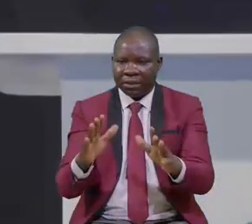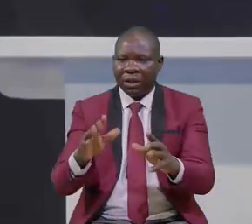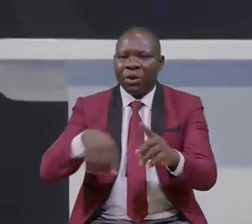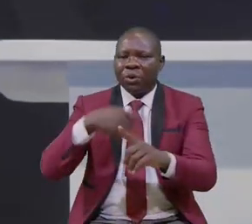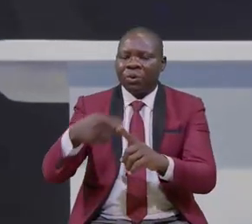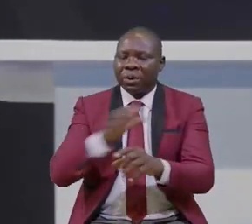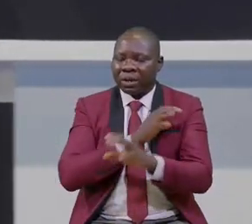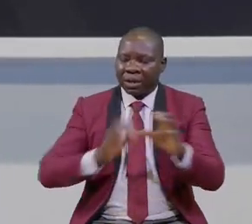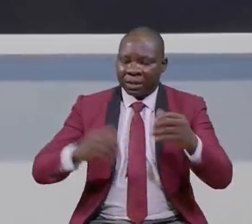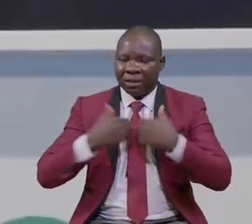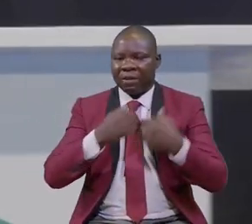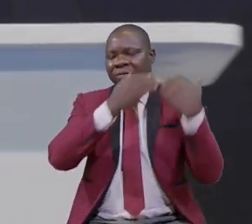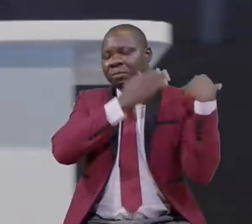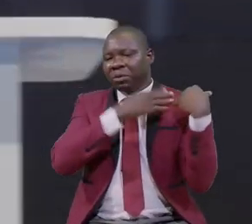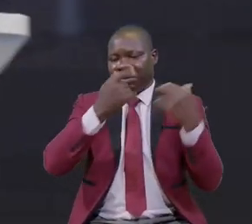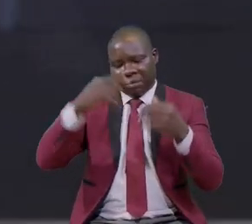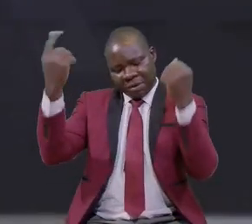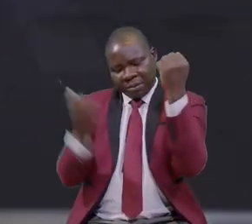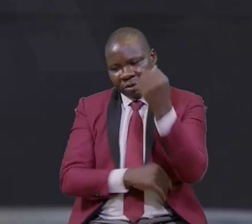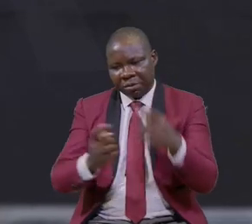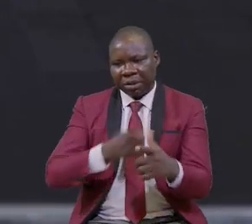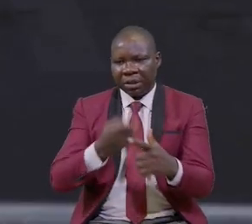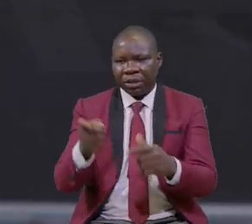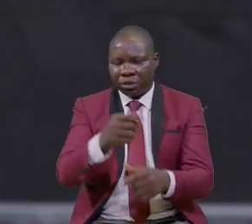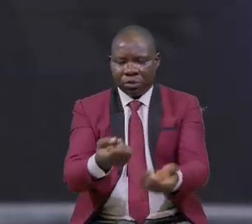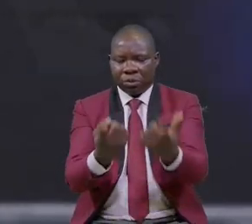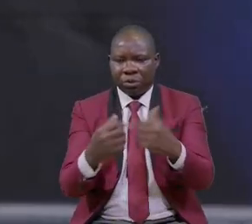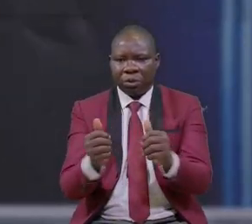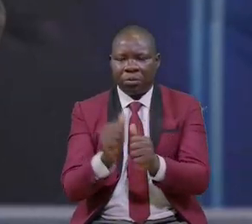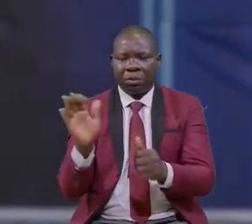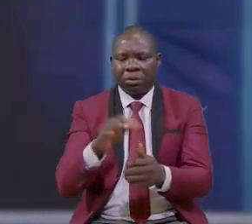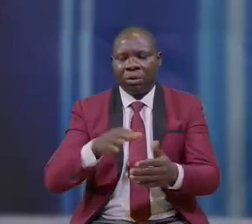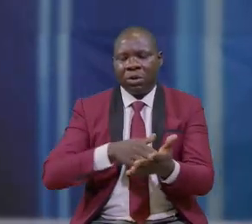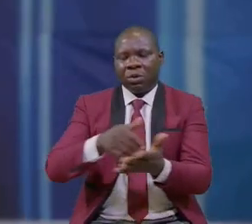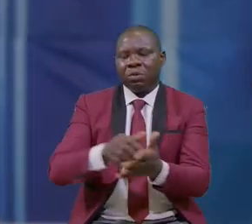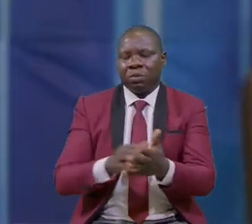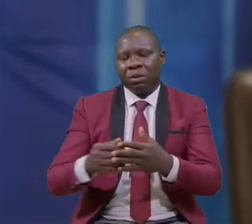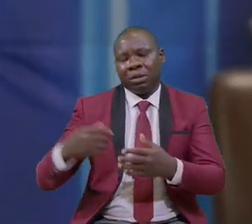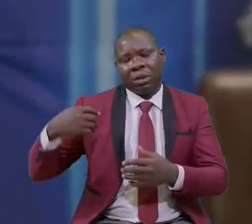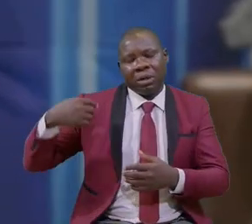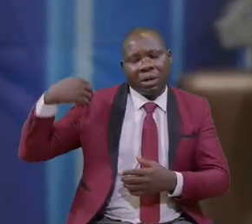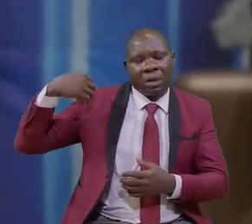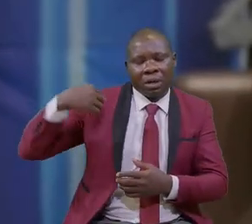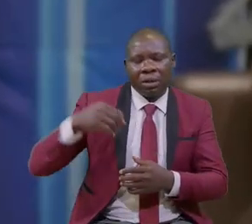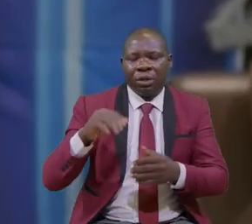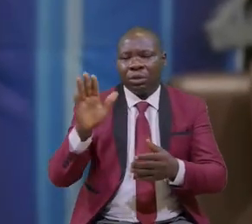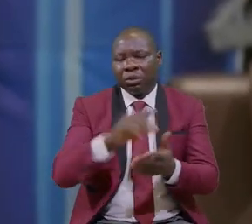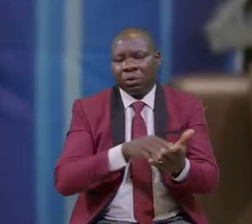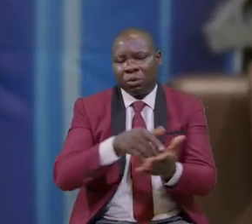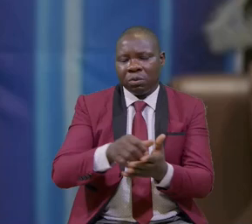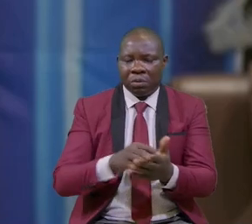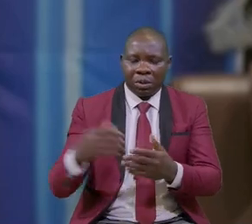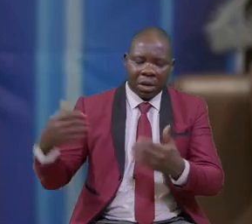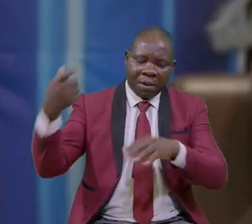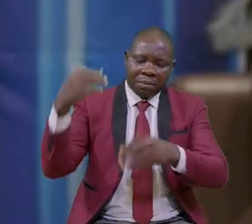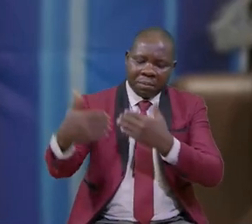porté ton châtiment, et maintenant tu viens avec tes épaules affaiblies, avec ton dos affaibli,